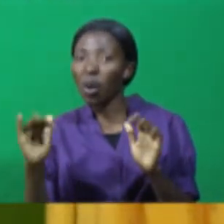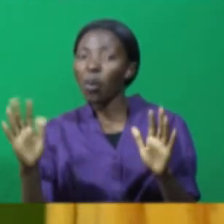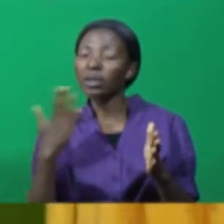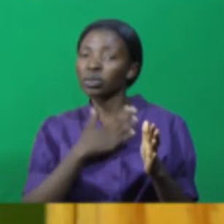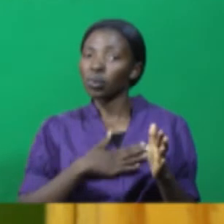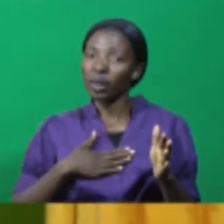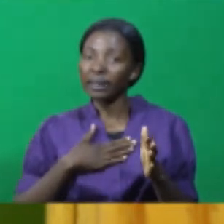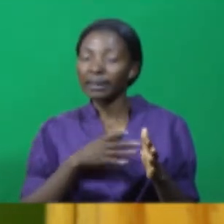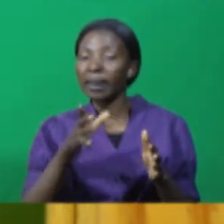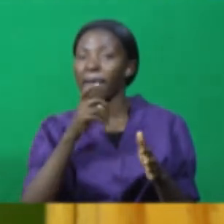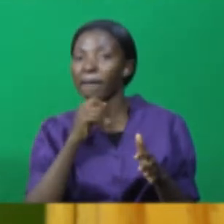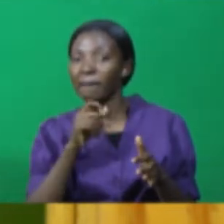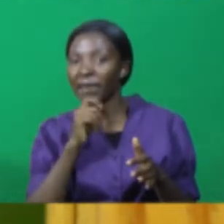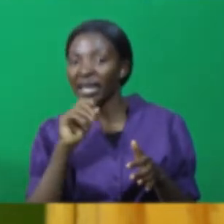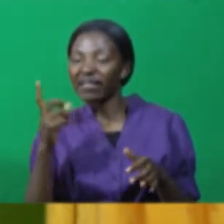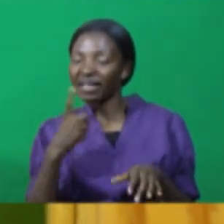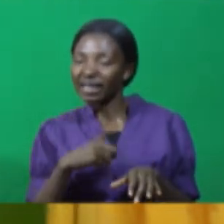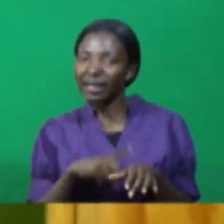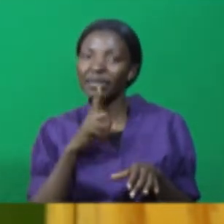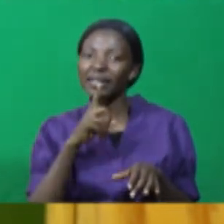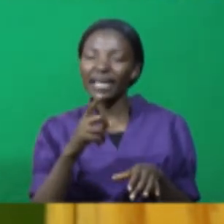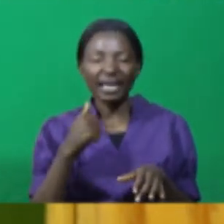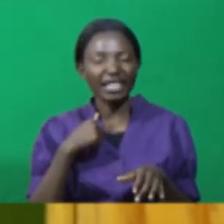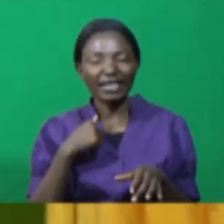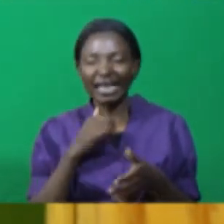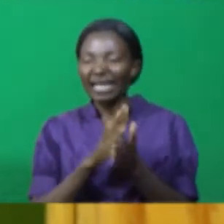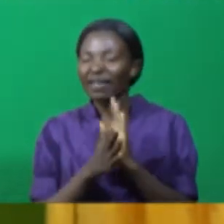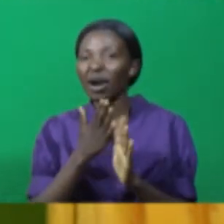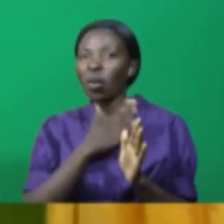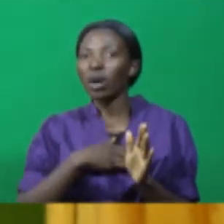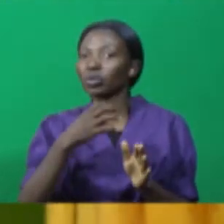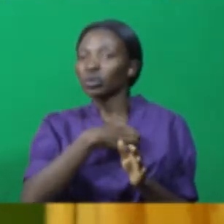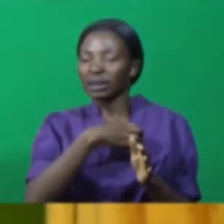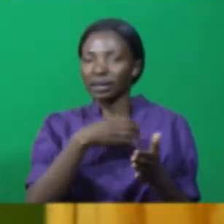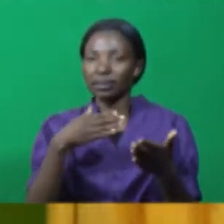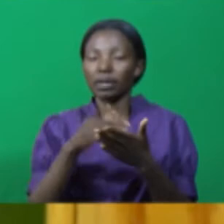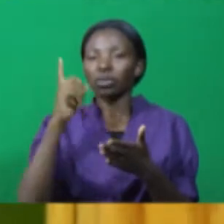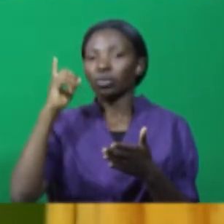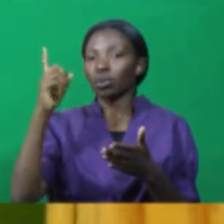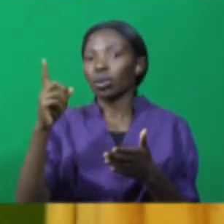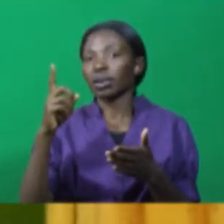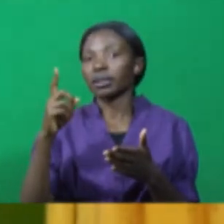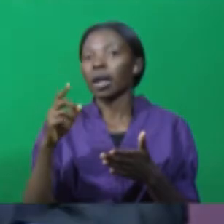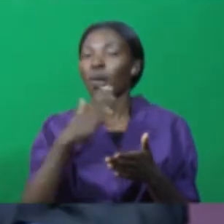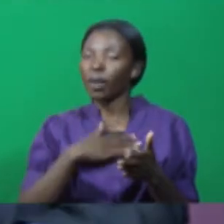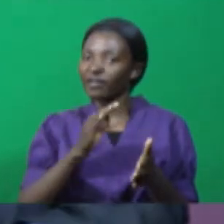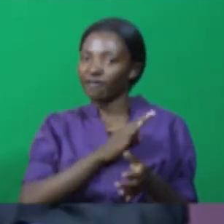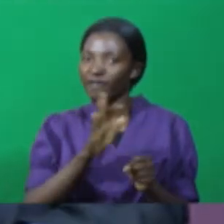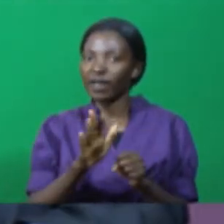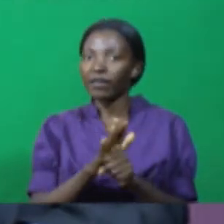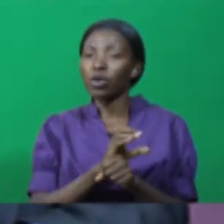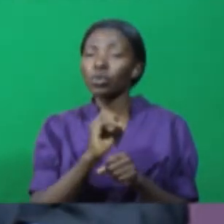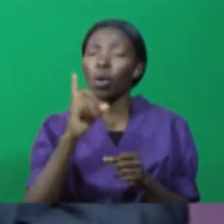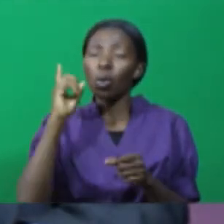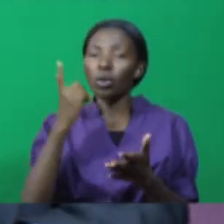kungodiwa mumukomana kugara munhu akazvimisira kuti handidi kutadzira Mwari. Musikana ogara achiti handidi kutadzira Mwari. Saka Mwari angaita sei